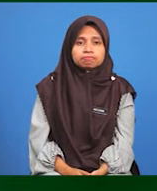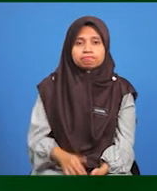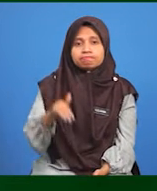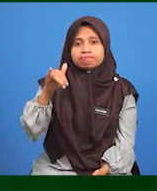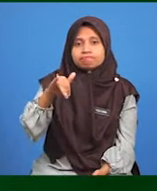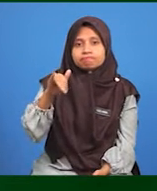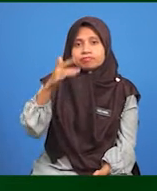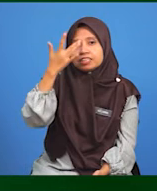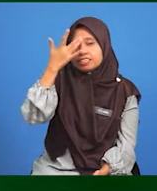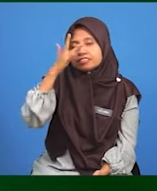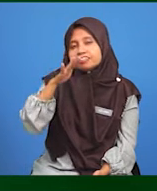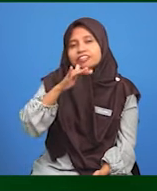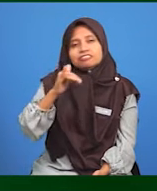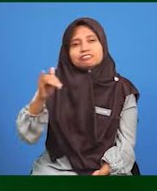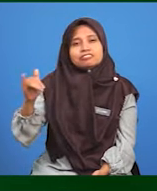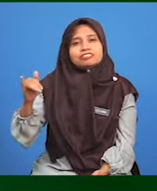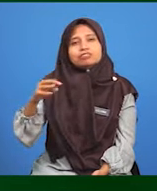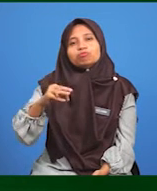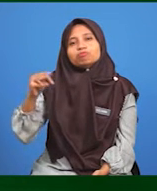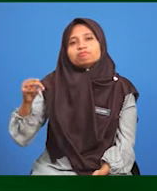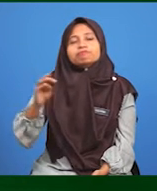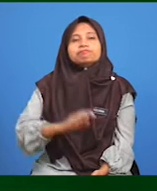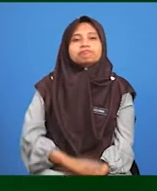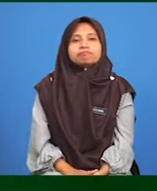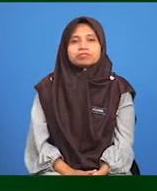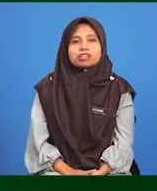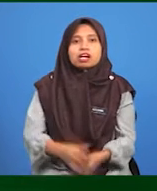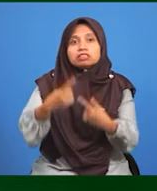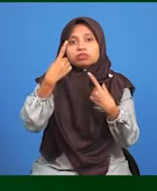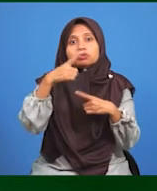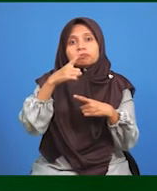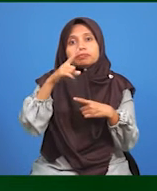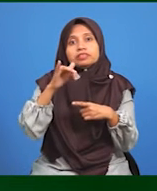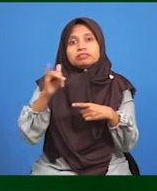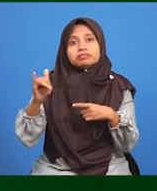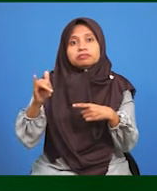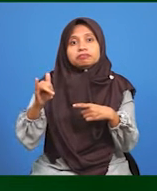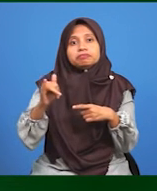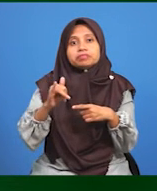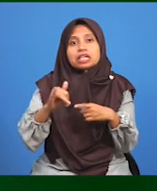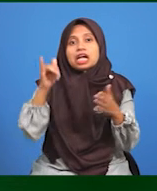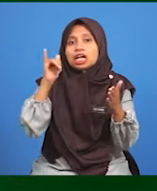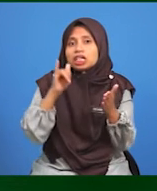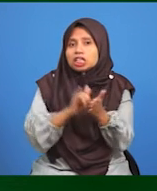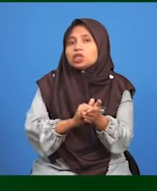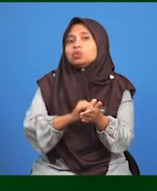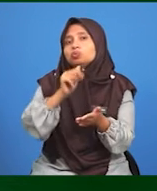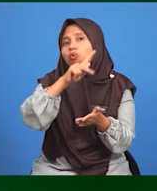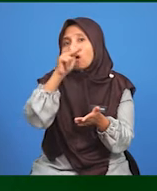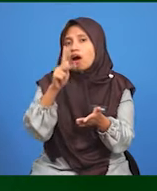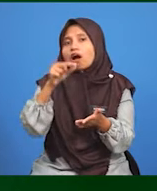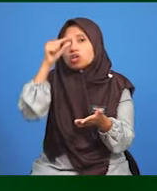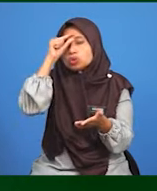ya pandai murid-murid Chingu jawabannya itukah